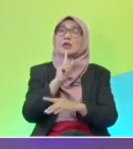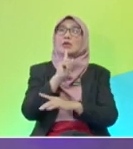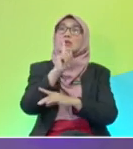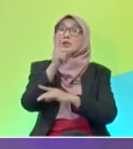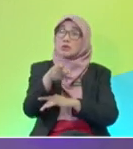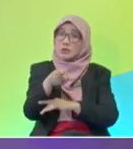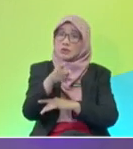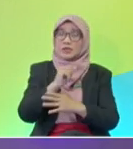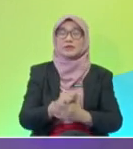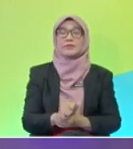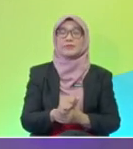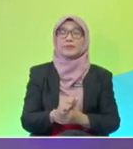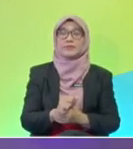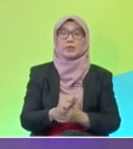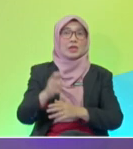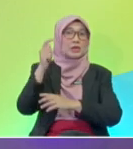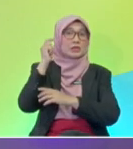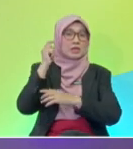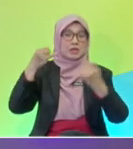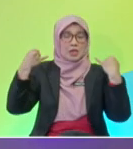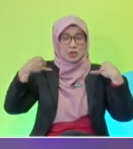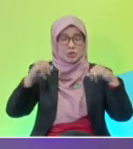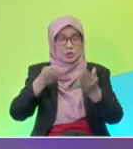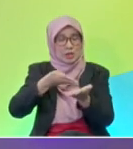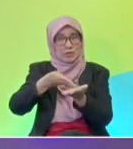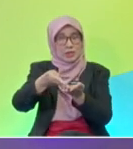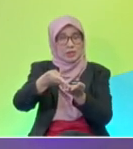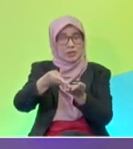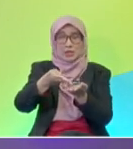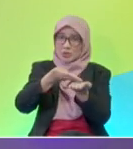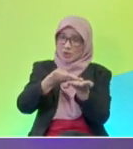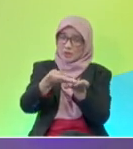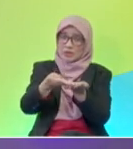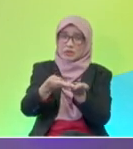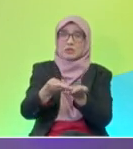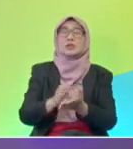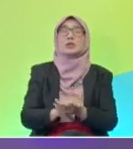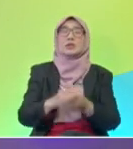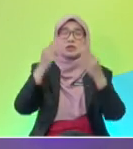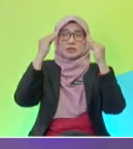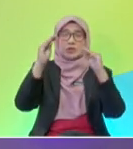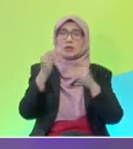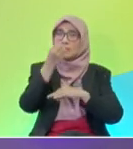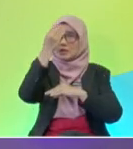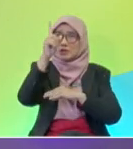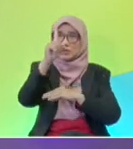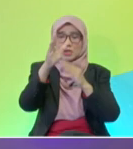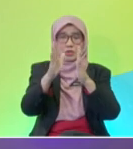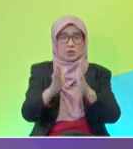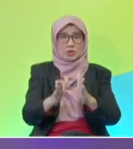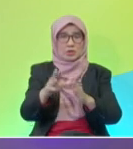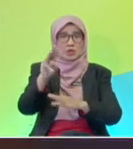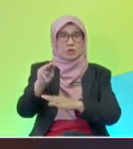er berjual beli tadi Cikgu ada suruh seorang murid tu Ha nakal dia sepah-sepahkan Alat